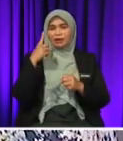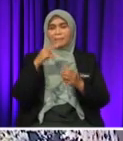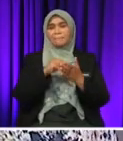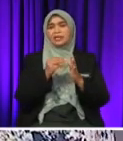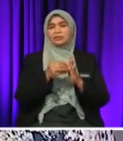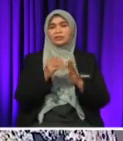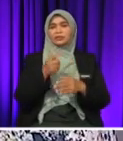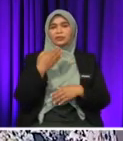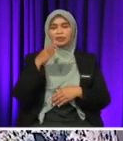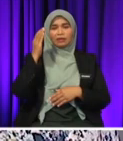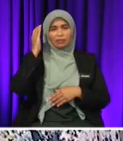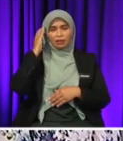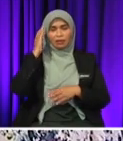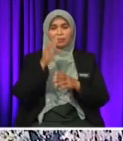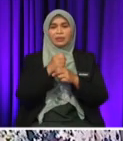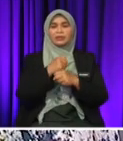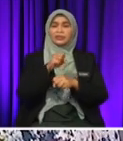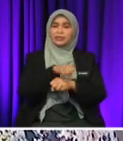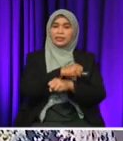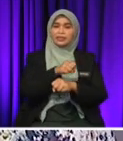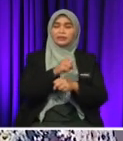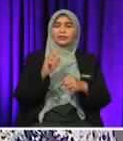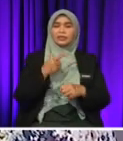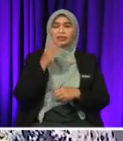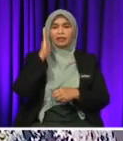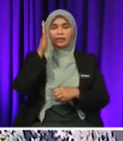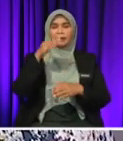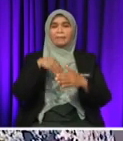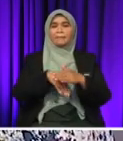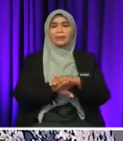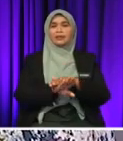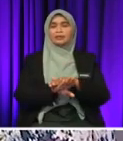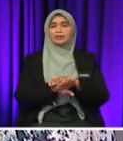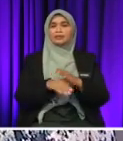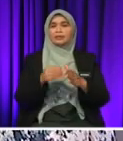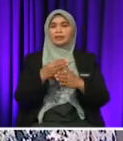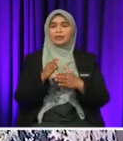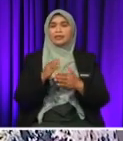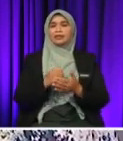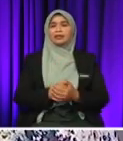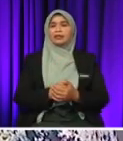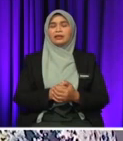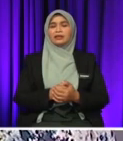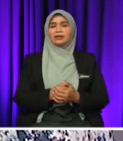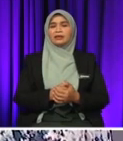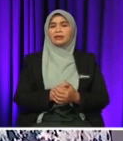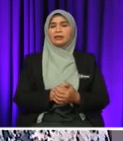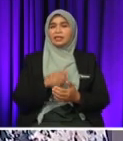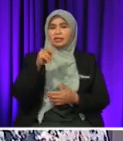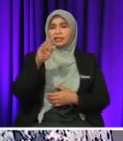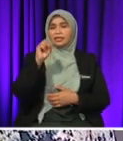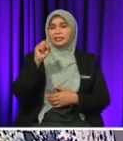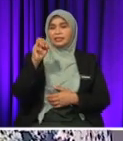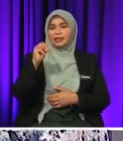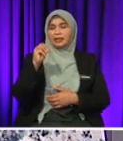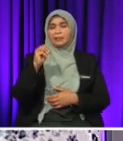sudah mengetahui bentuk saja kita akan memasuki satu elemen baru dalam satu SSM yang terbaru kita ada